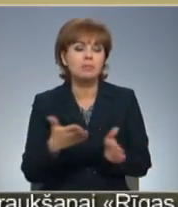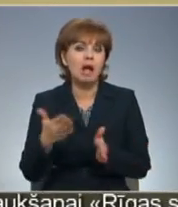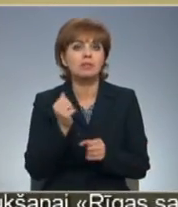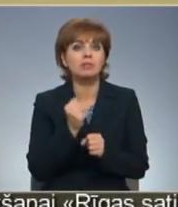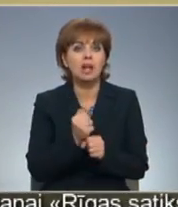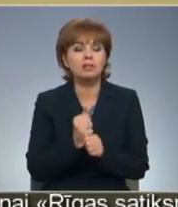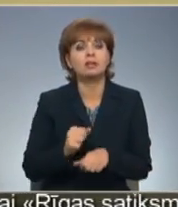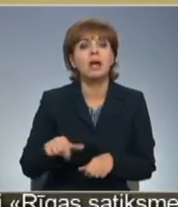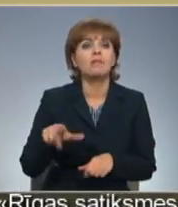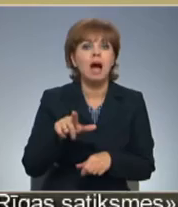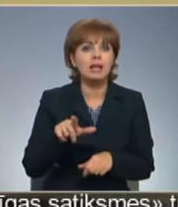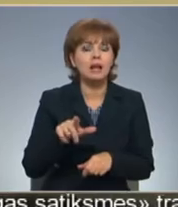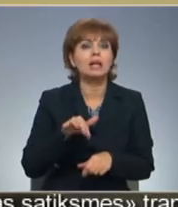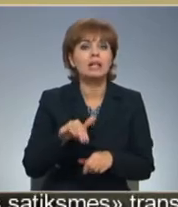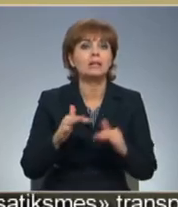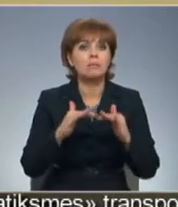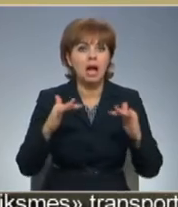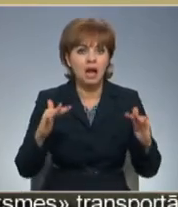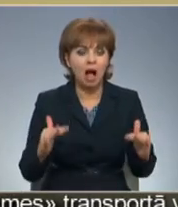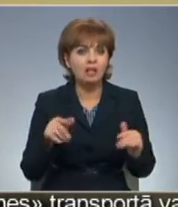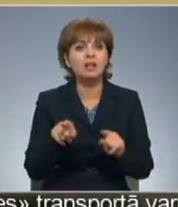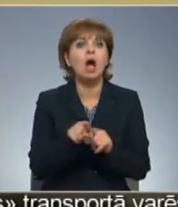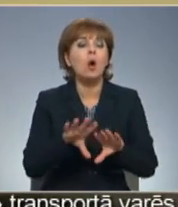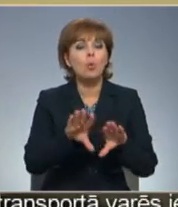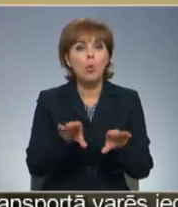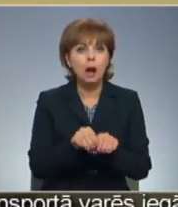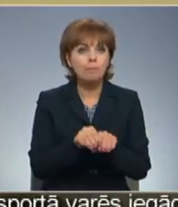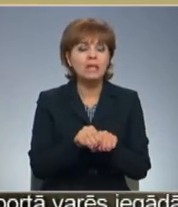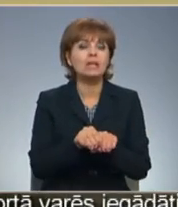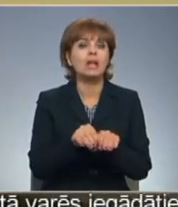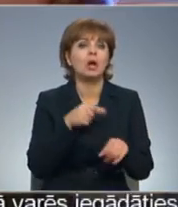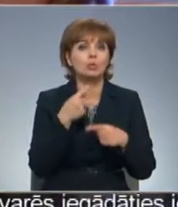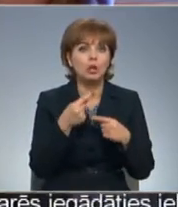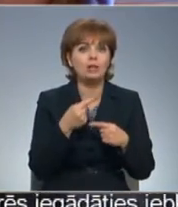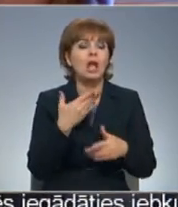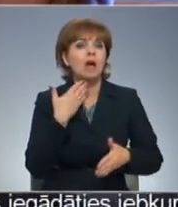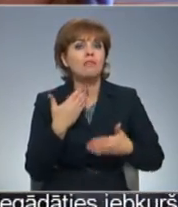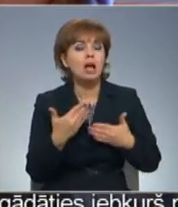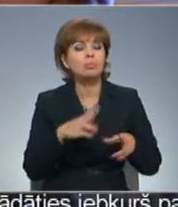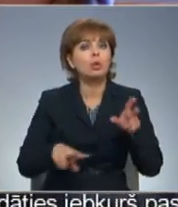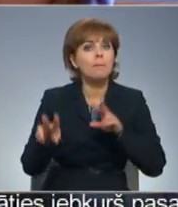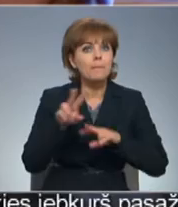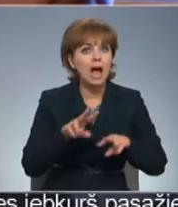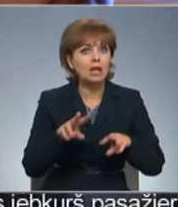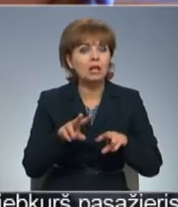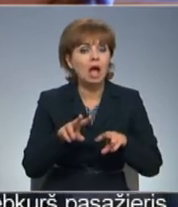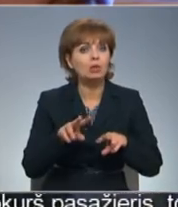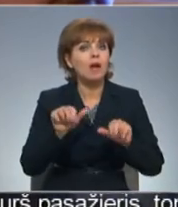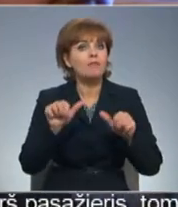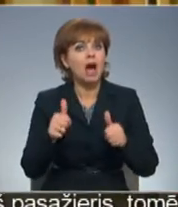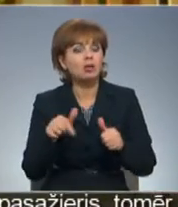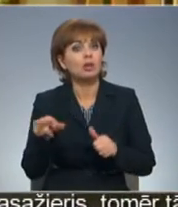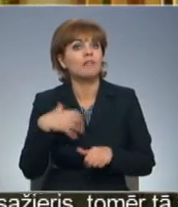vairākiem, mēs esam gatavi iet pie galda ar viņiem kopīgie, ja? Un arī varbūt meklēt to variantu, ja viņiem vajag